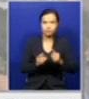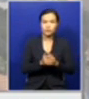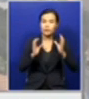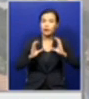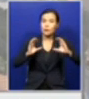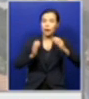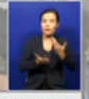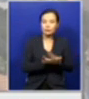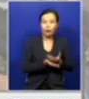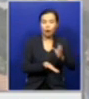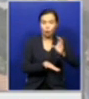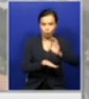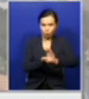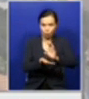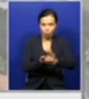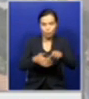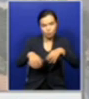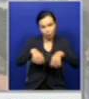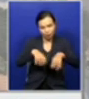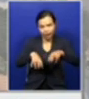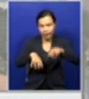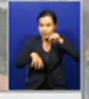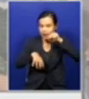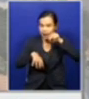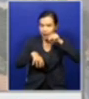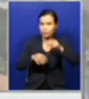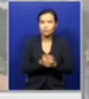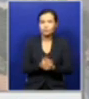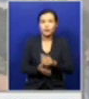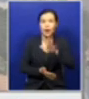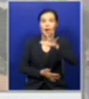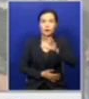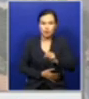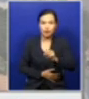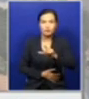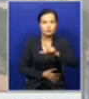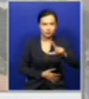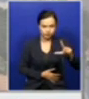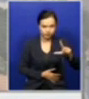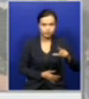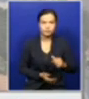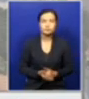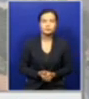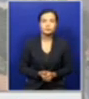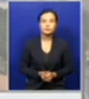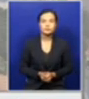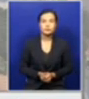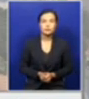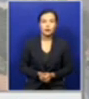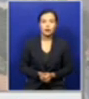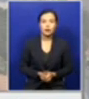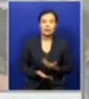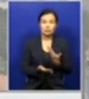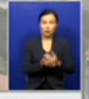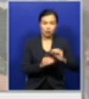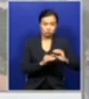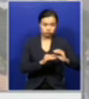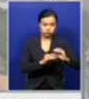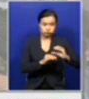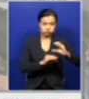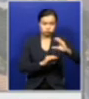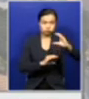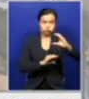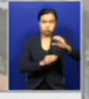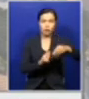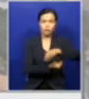บไปกับการบริหารจัดการน้ำไปแล้วมากกว่า 500,000 ล้านบาทซึ่งมากกว่างบประมาณสำหรับการฟื้นฟูเศรษฐกิ